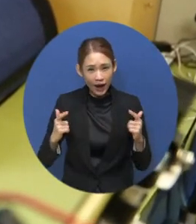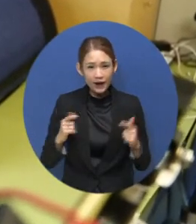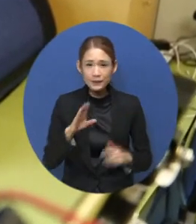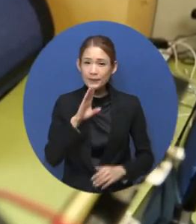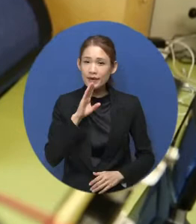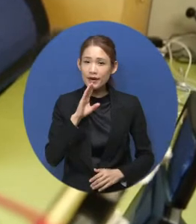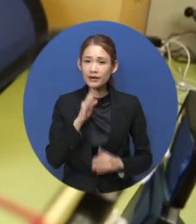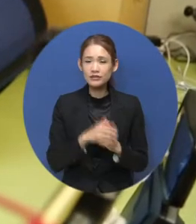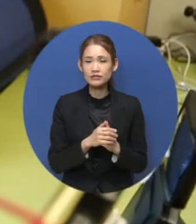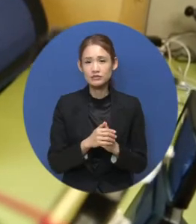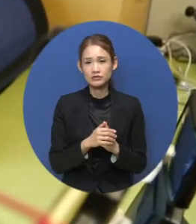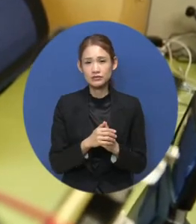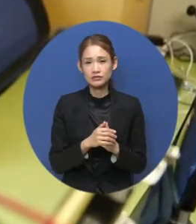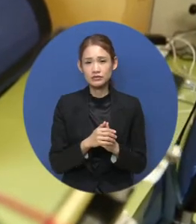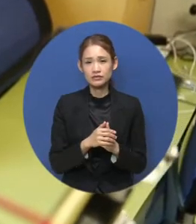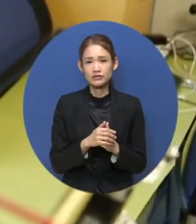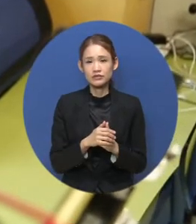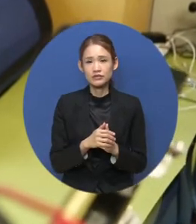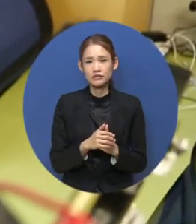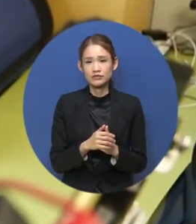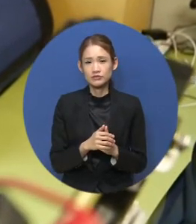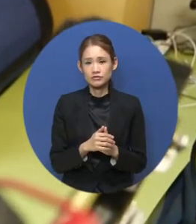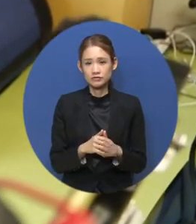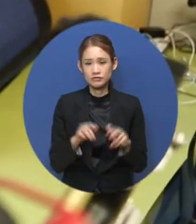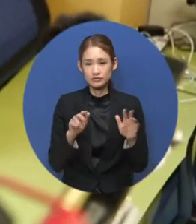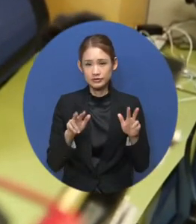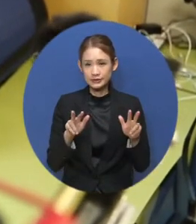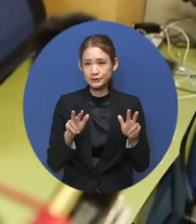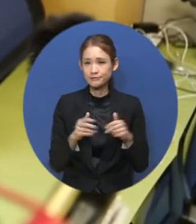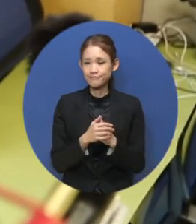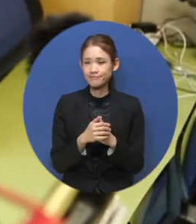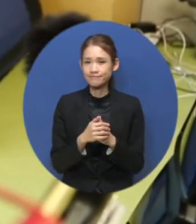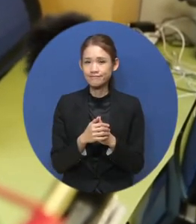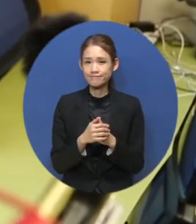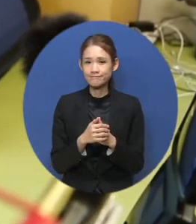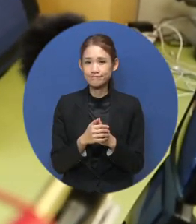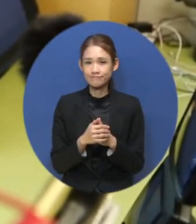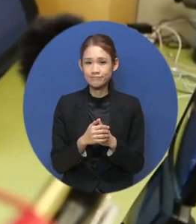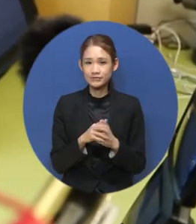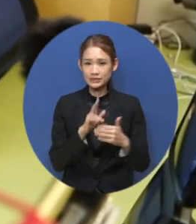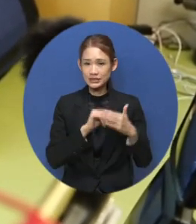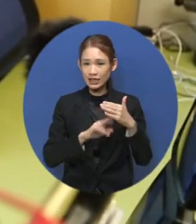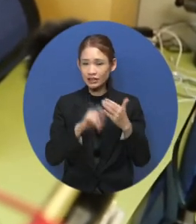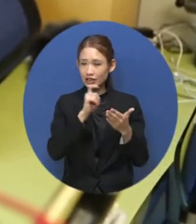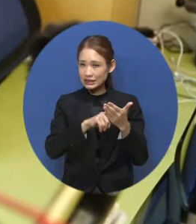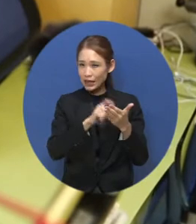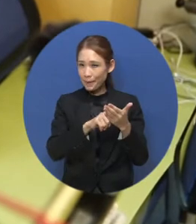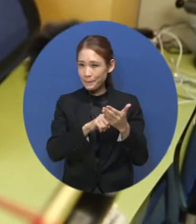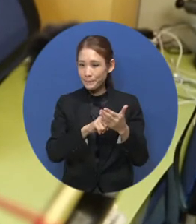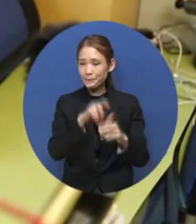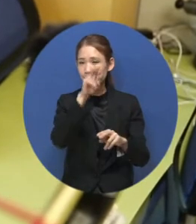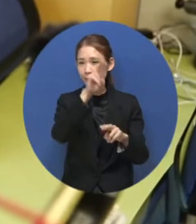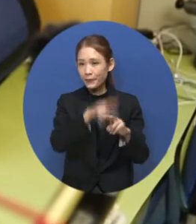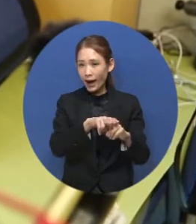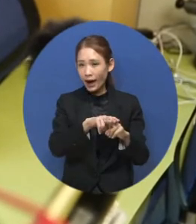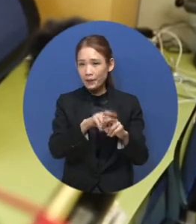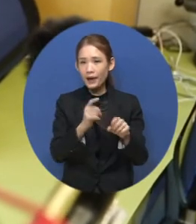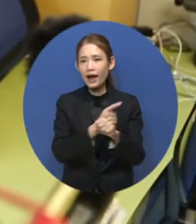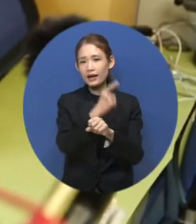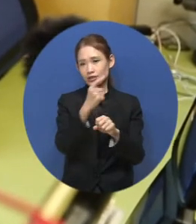네, 뭐 한 지금 일단 여기에서는 급행 탔을 경우에 한 시간 조금 더